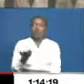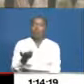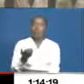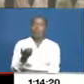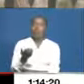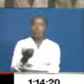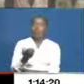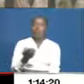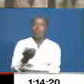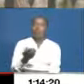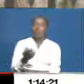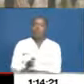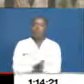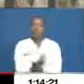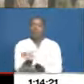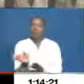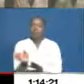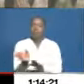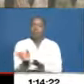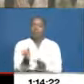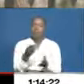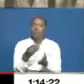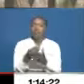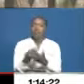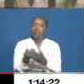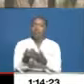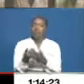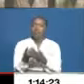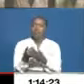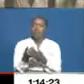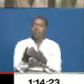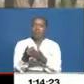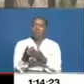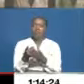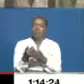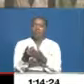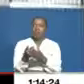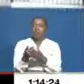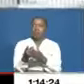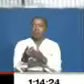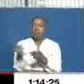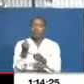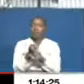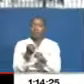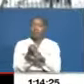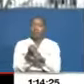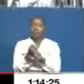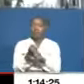finance wakaweza kudivert hiyo pesa kuenda kwa kazi zingine.